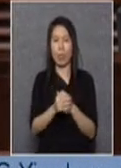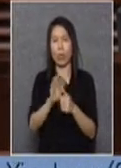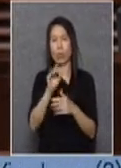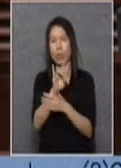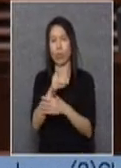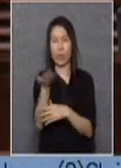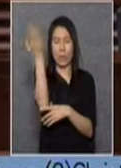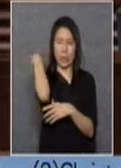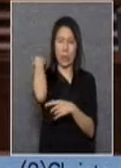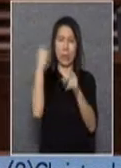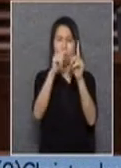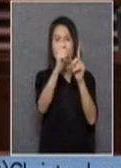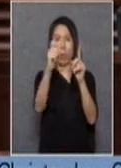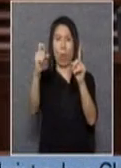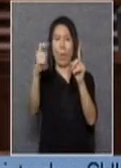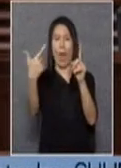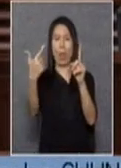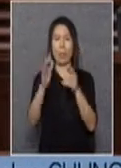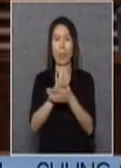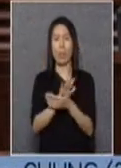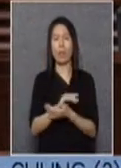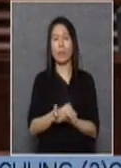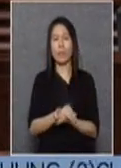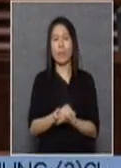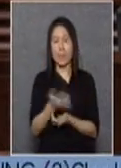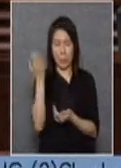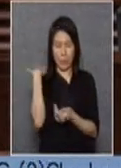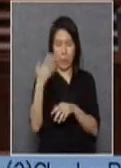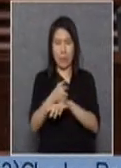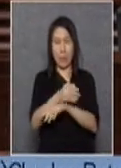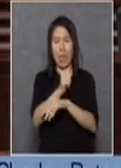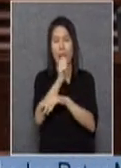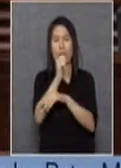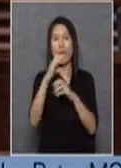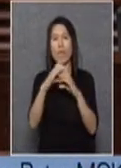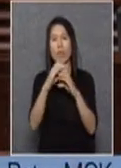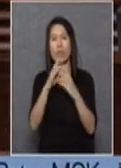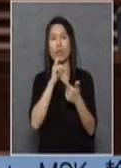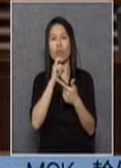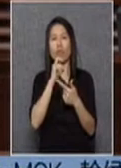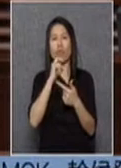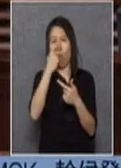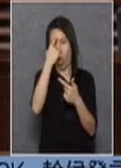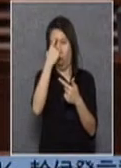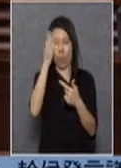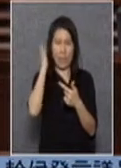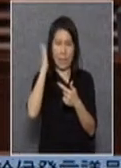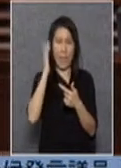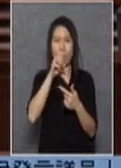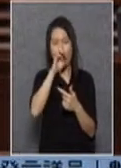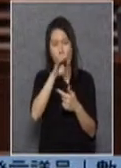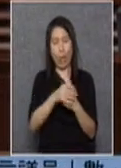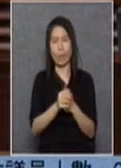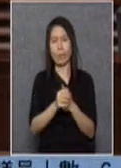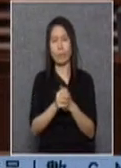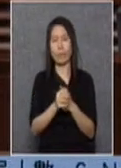到1998年，主席，當時的社會福利處處長梁建邦先生就是用了一番這樣的說話，